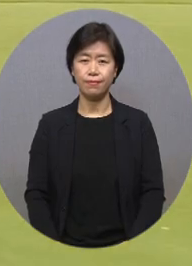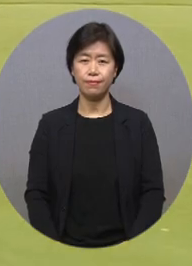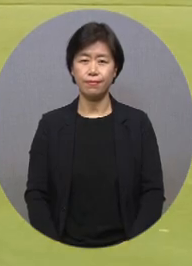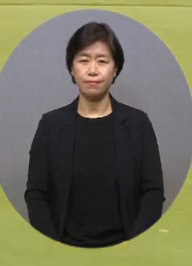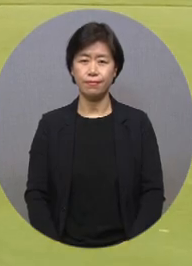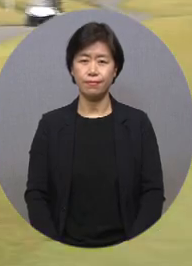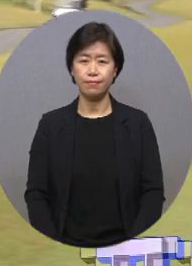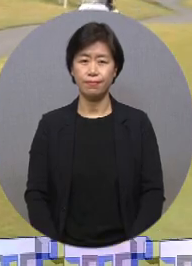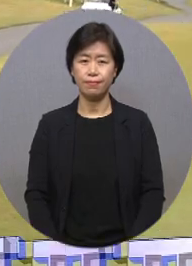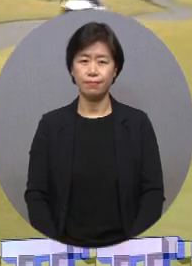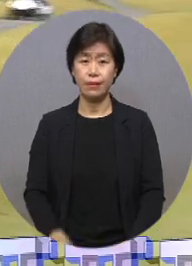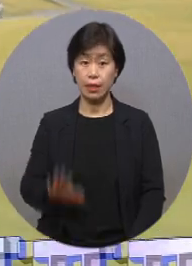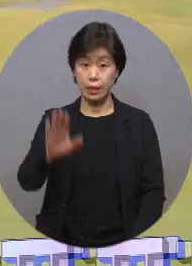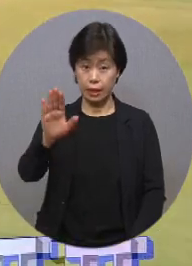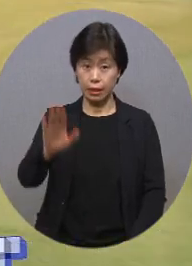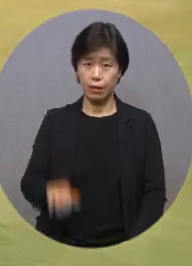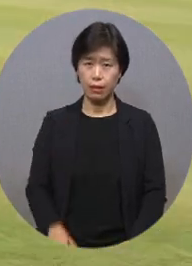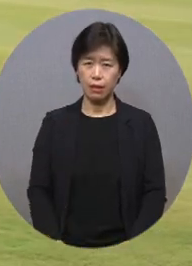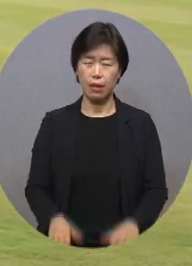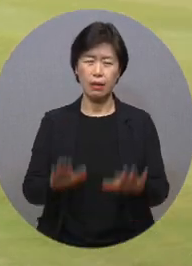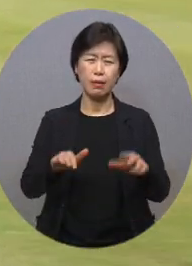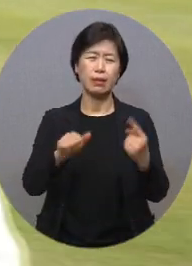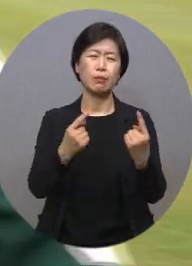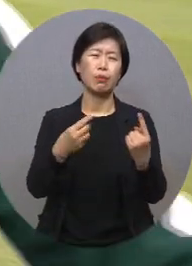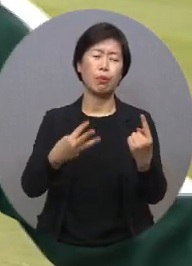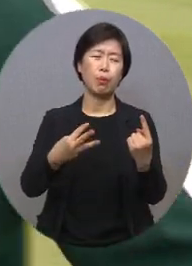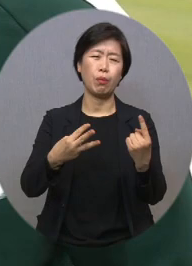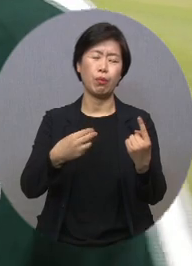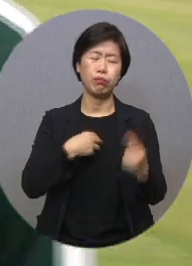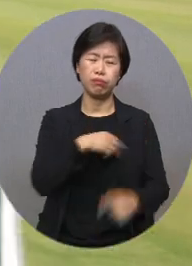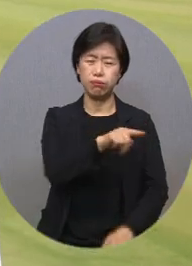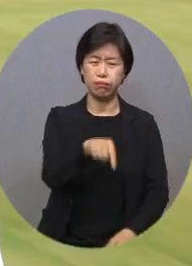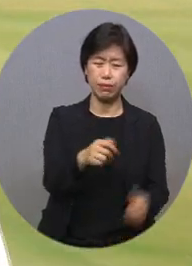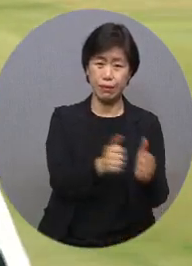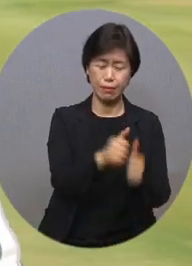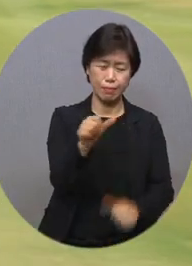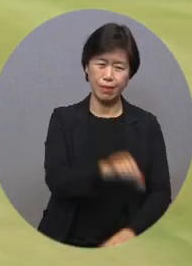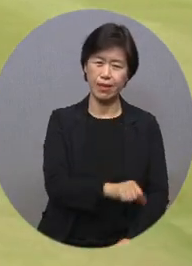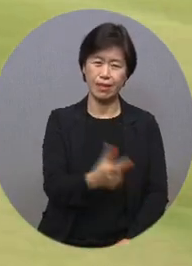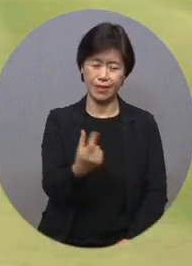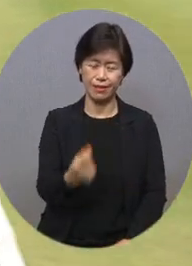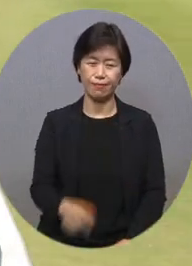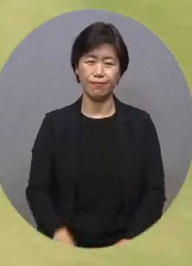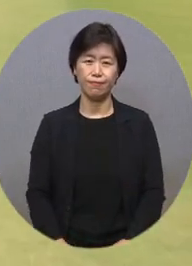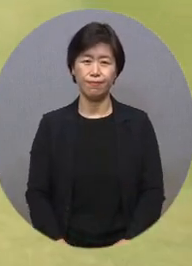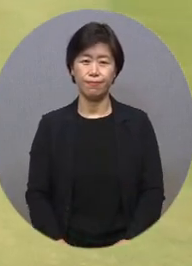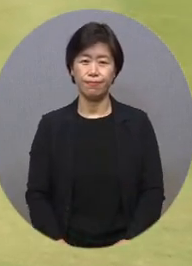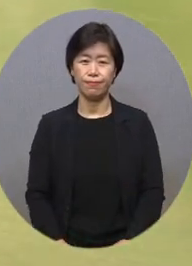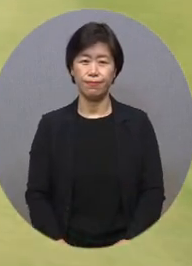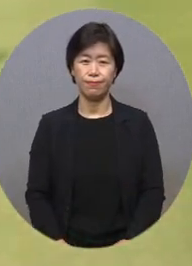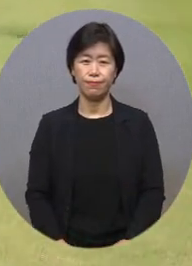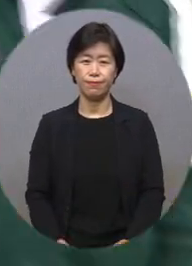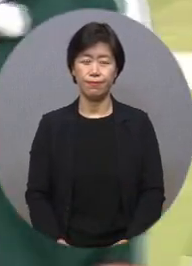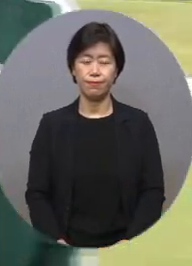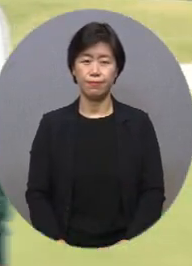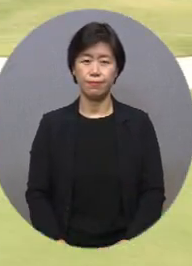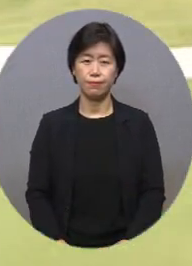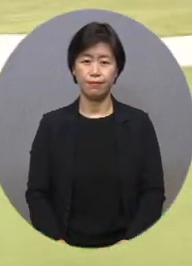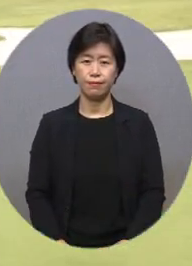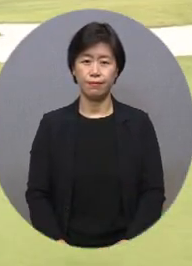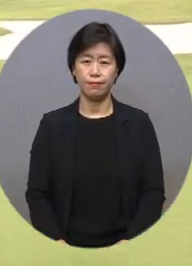잠깐만, 이러면 2번을 진 것 같아요. 이게 왜 짧았지? 이게 진짜 일리 없어.